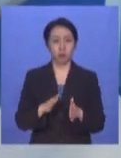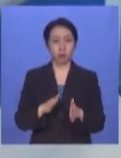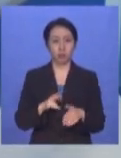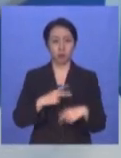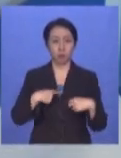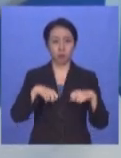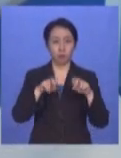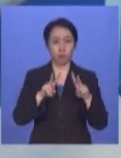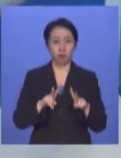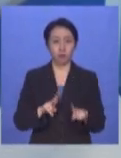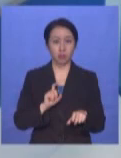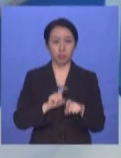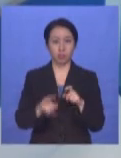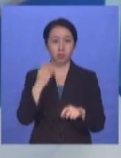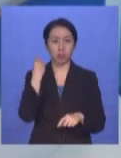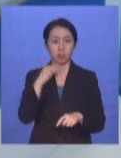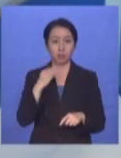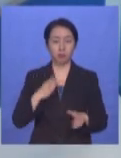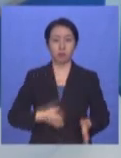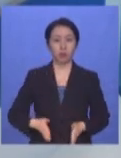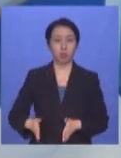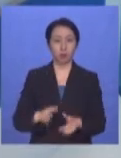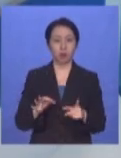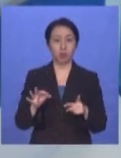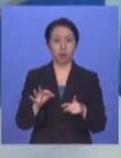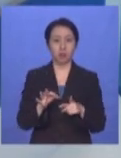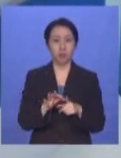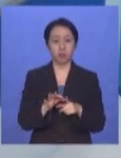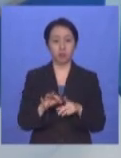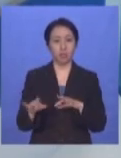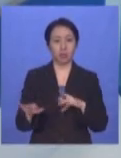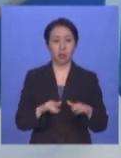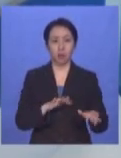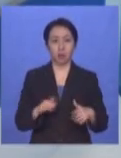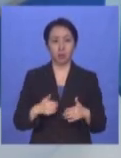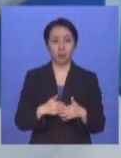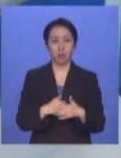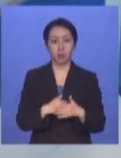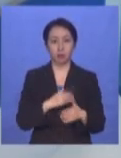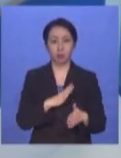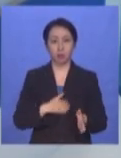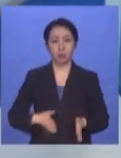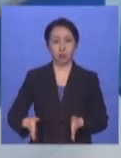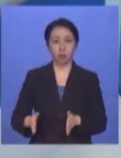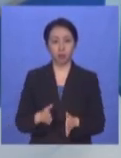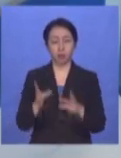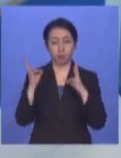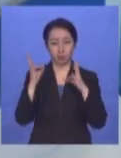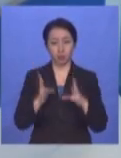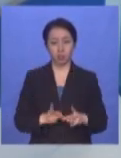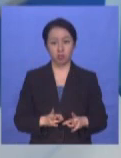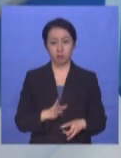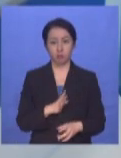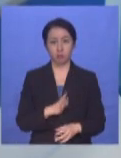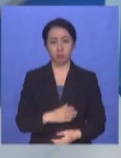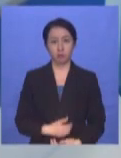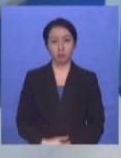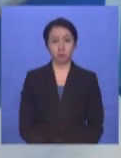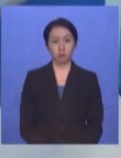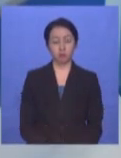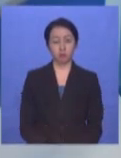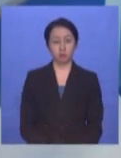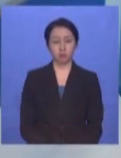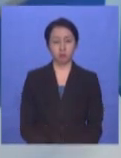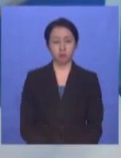дорожников и специалистов, следящих за качеством дорог. Цель акции – предотвращение дорожно-транспортных происшествий. Подробнее